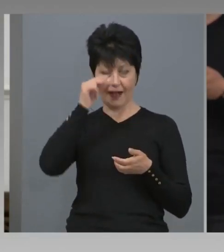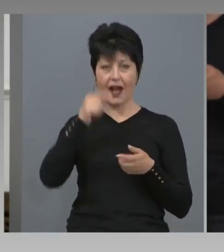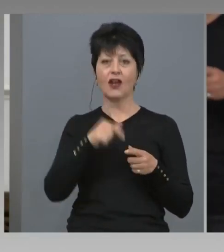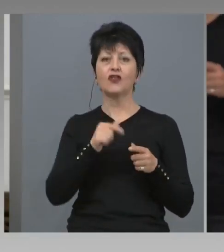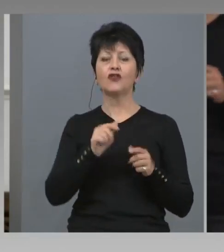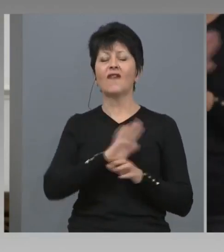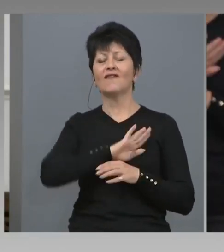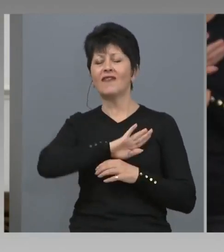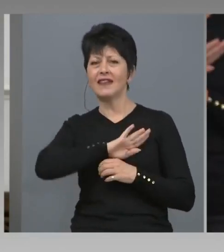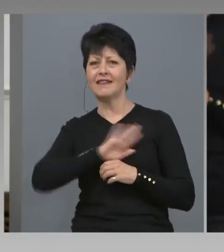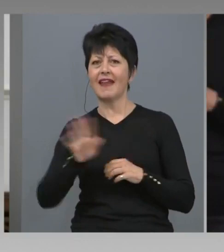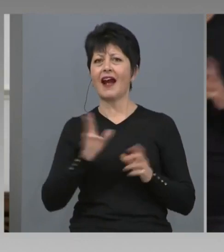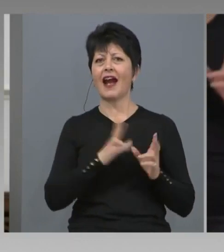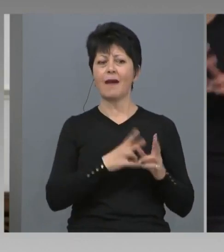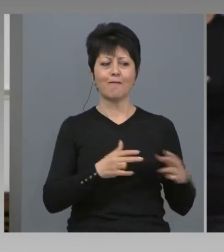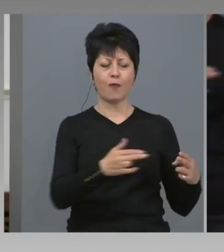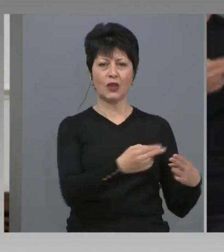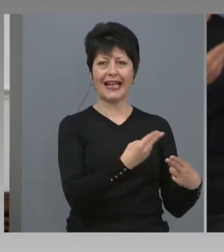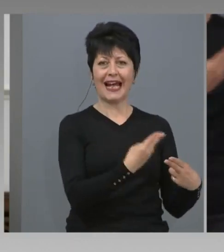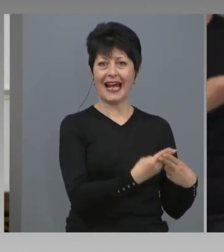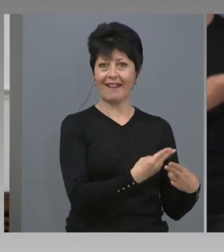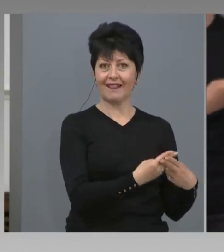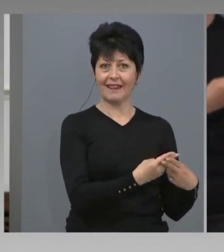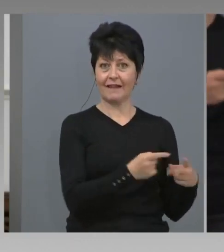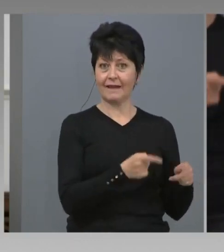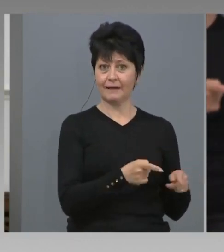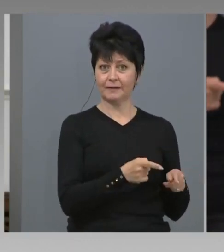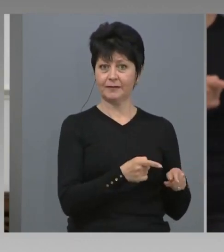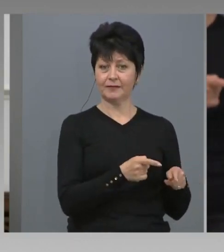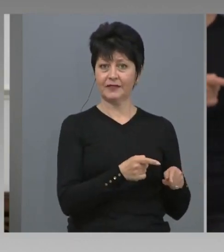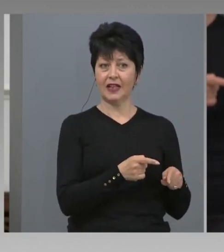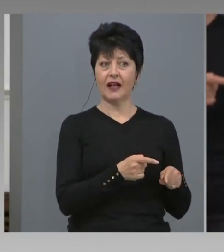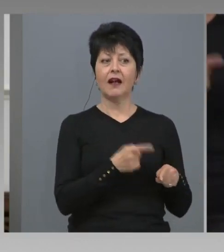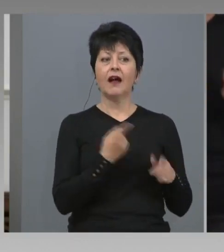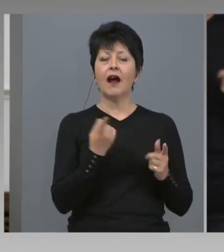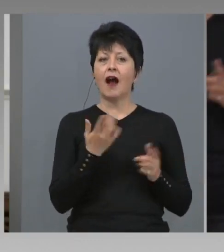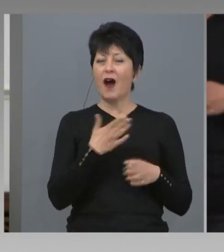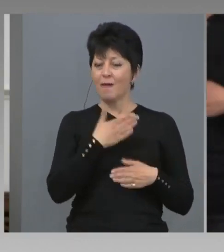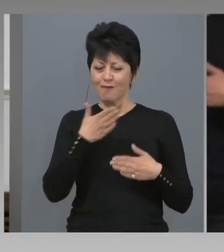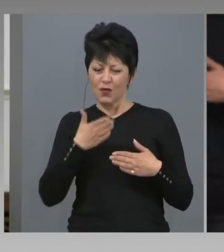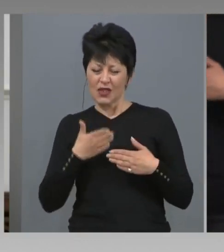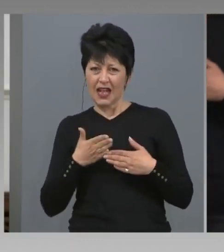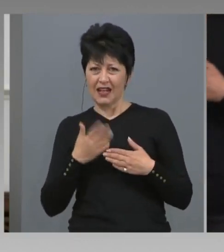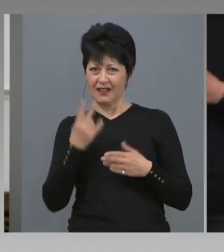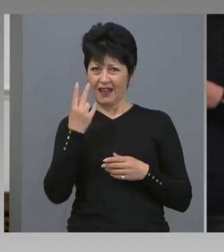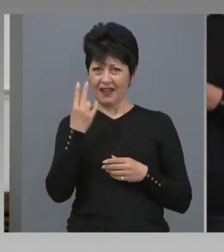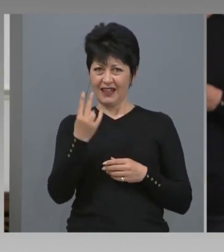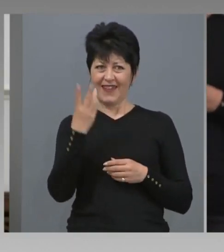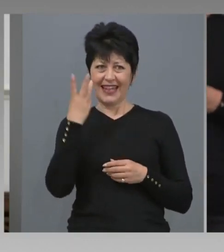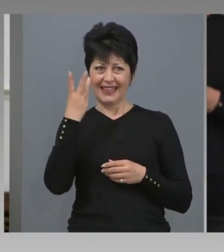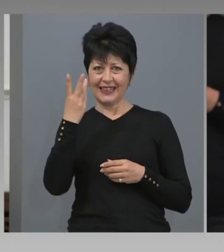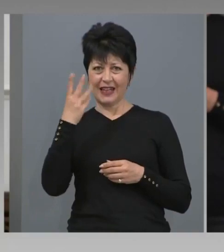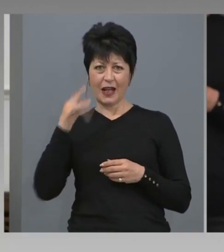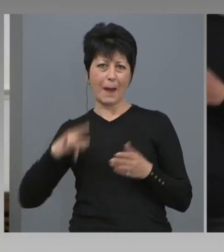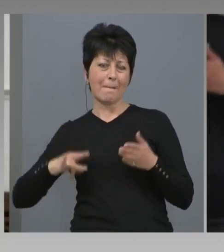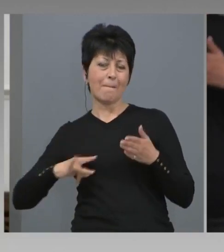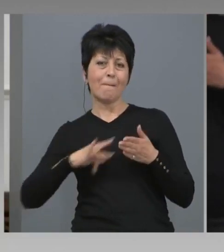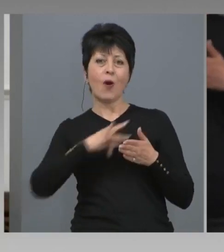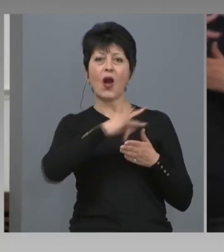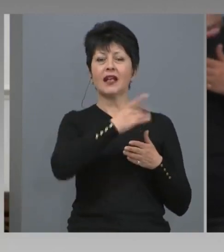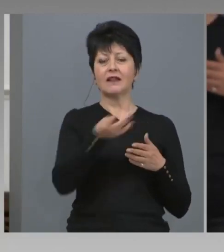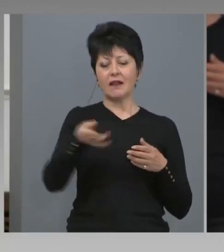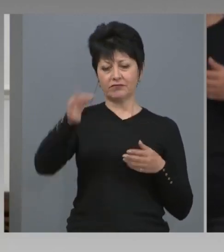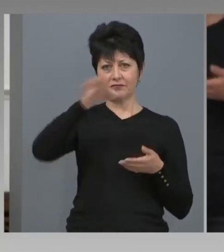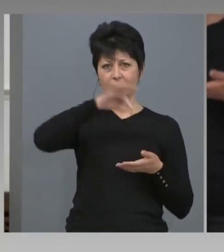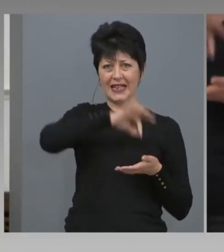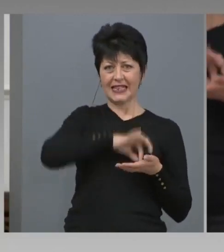който ще я кара. Лошото е, че сте прави, последните 2-3 полета, идващи от Холандия, установяваме хора,